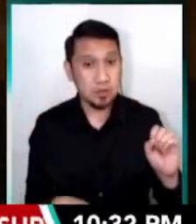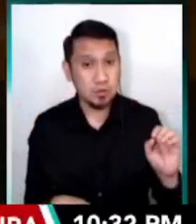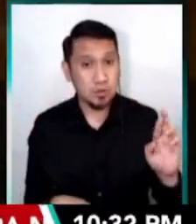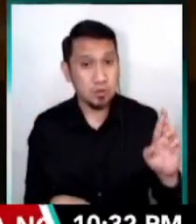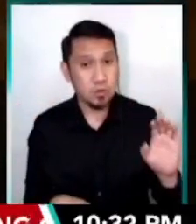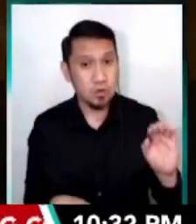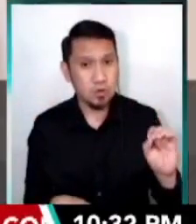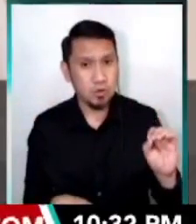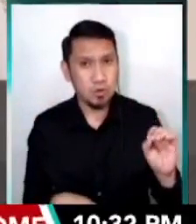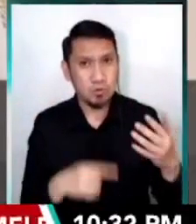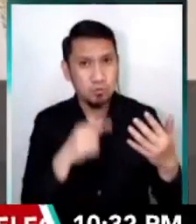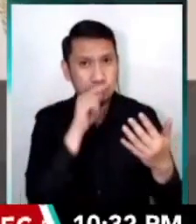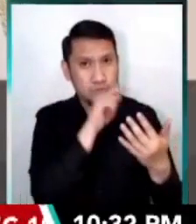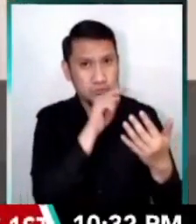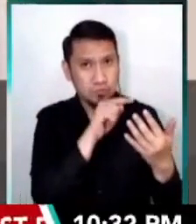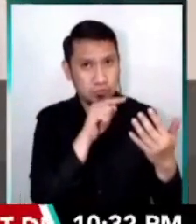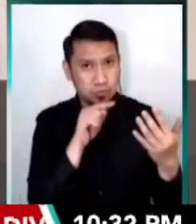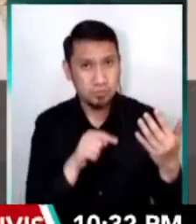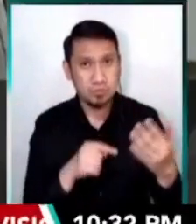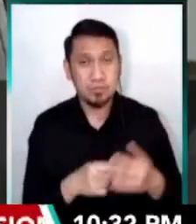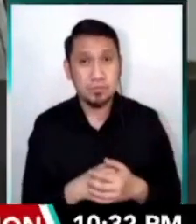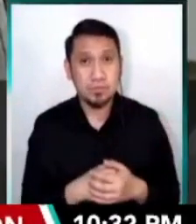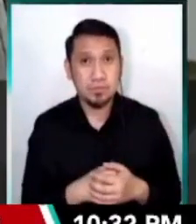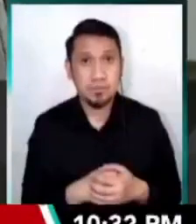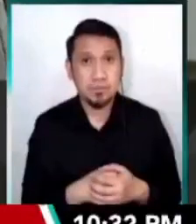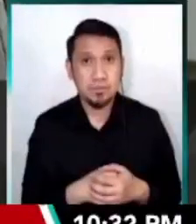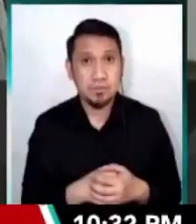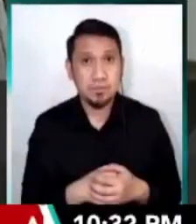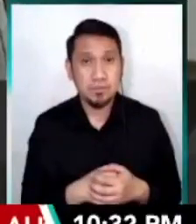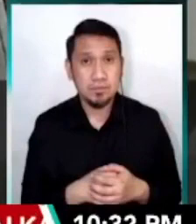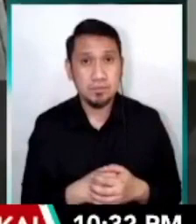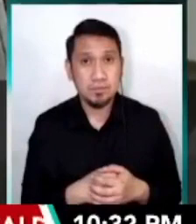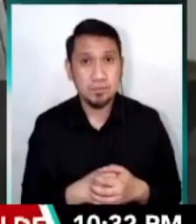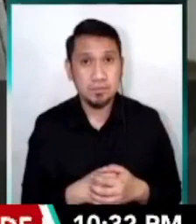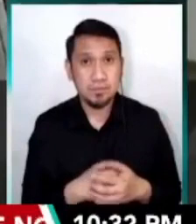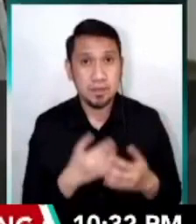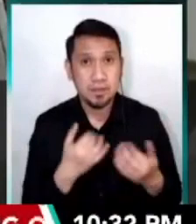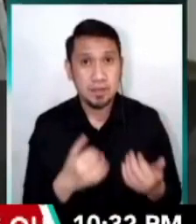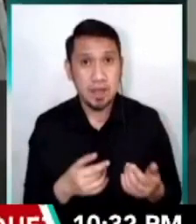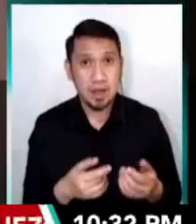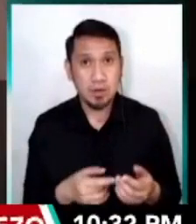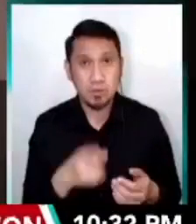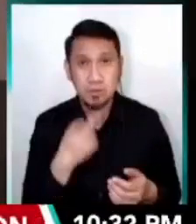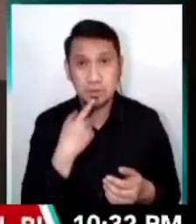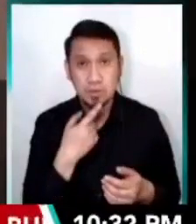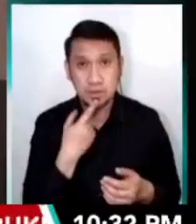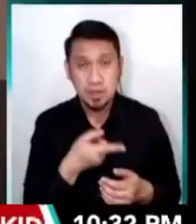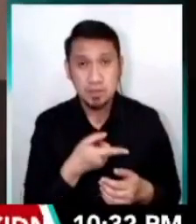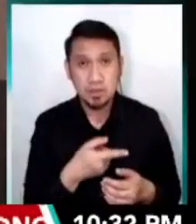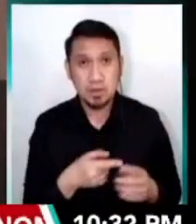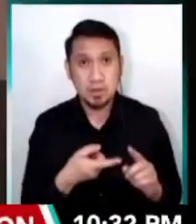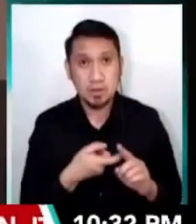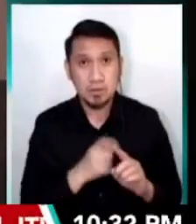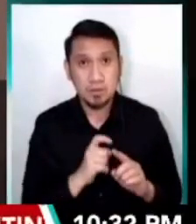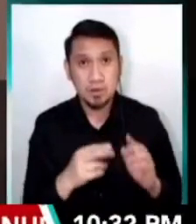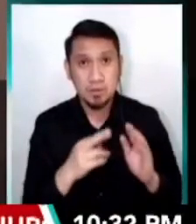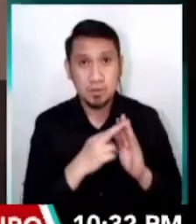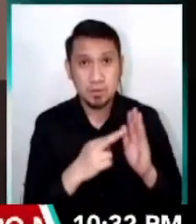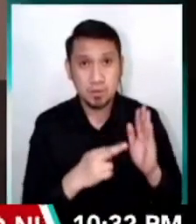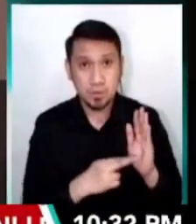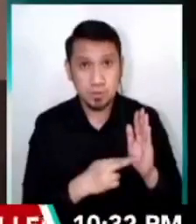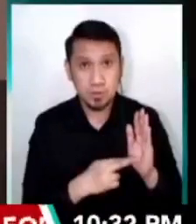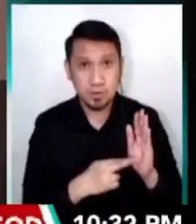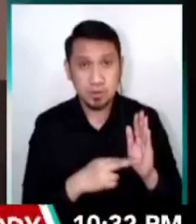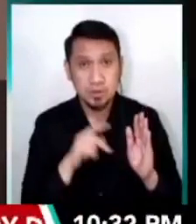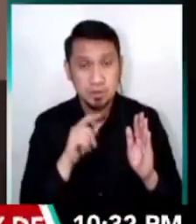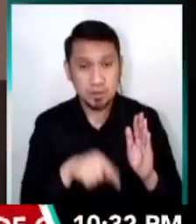Amy Ferolino at Commissioner Amy Neri. Sa pagbasura sa petisyon, sinabi nilang batay sa isang ruling ng Supreme Court, ang